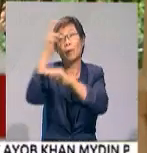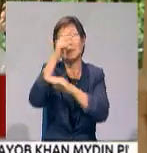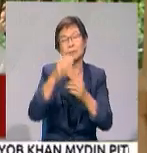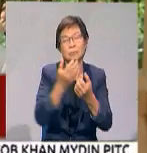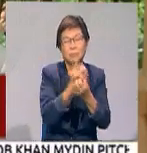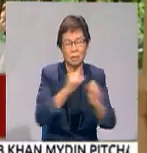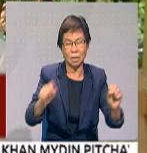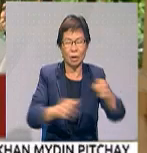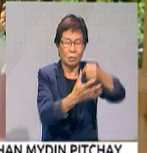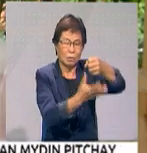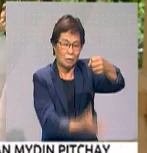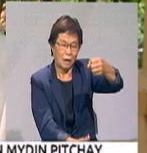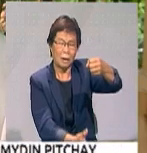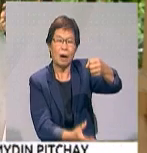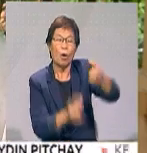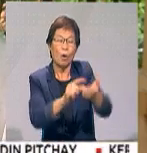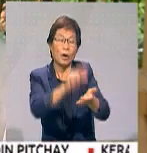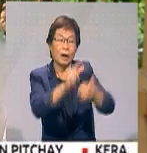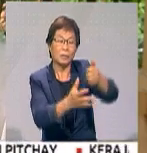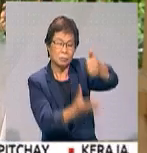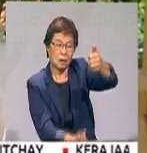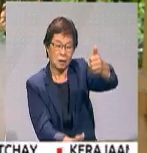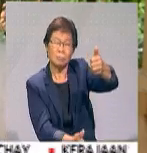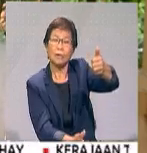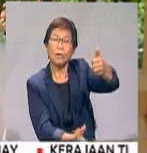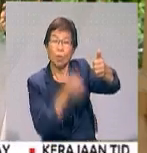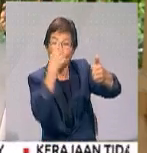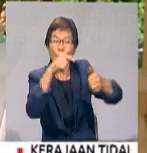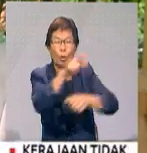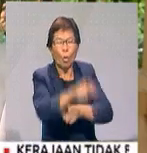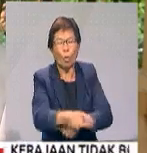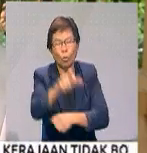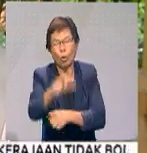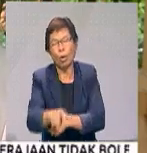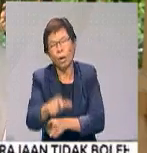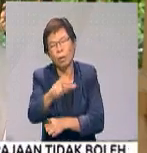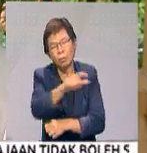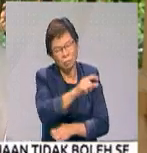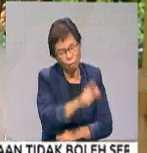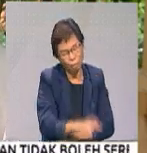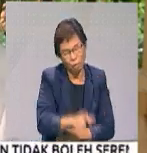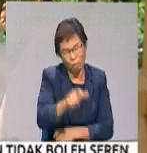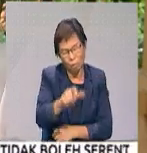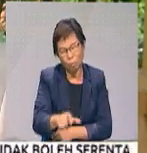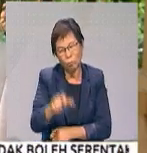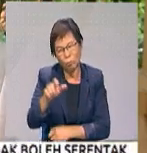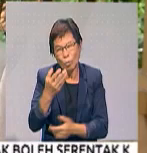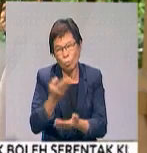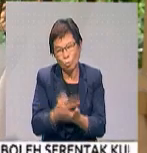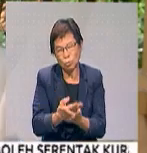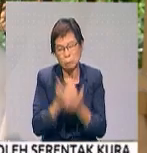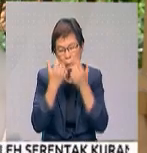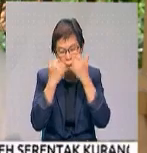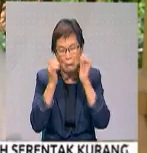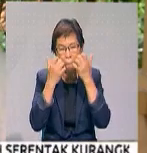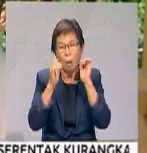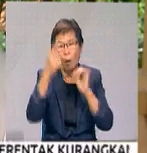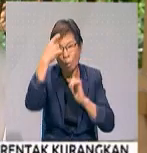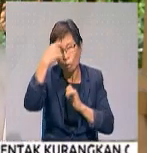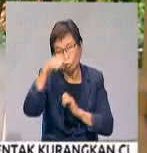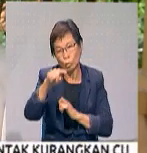menyediakan dana atau grant untuk orang-orang yang dah buktikan kemampuan dia